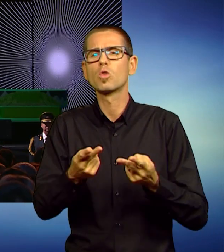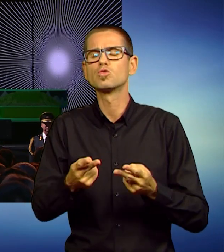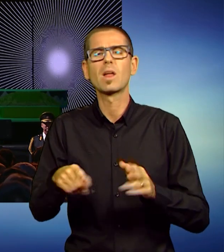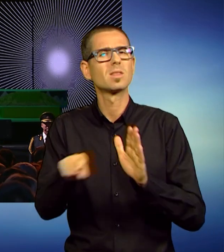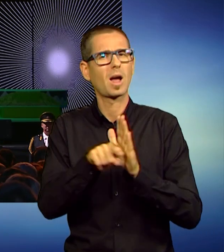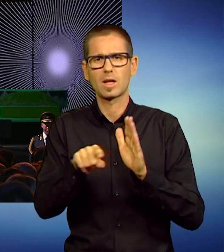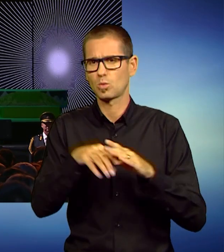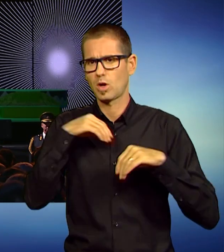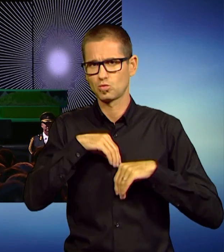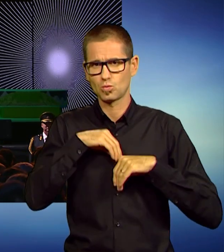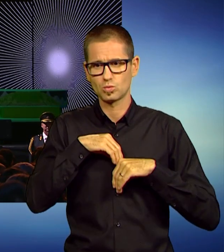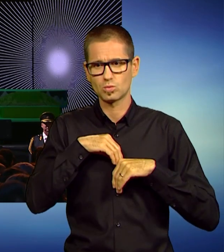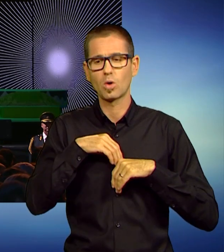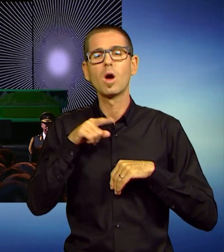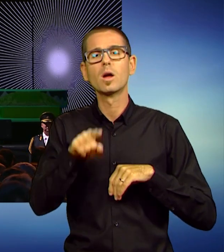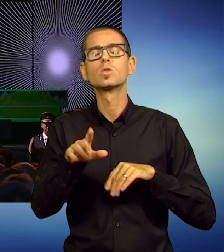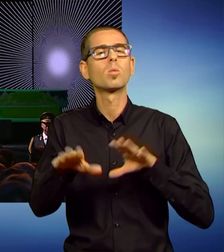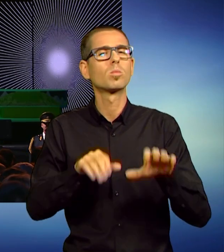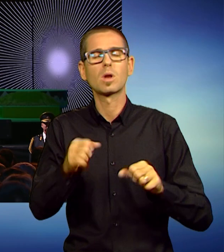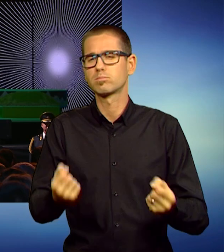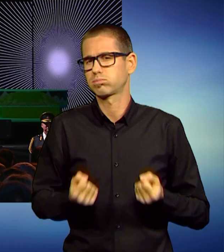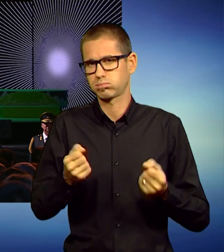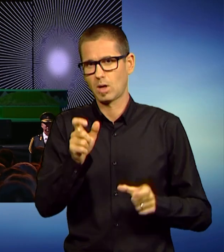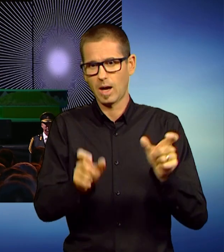so jih pograbili populisti in radikalci.